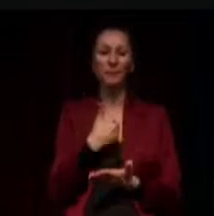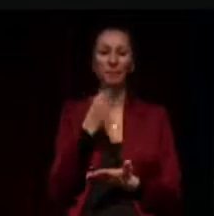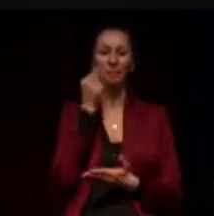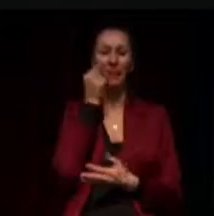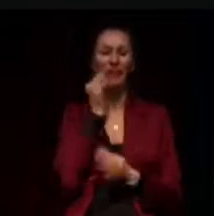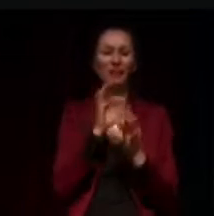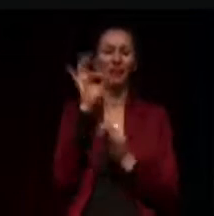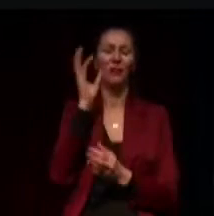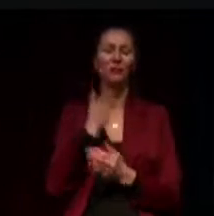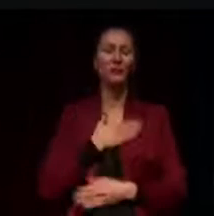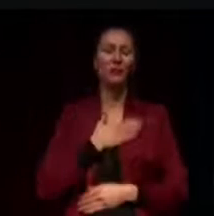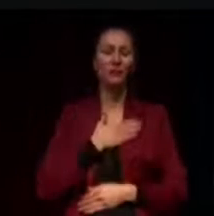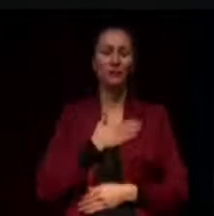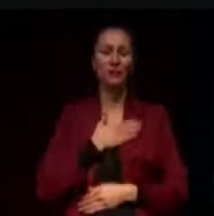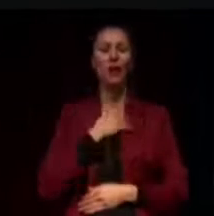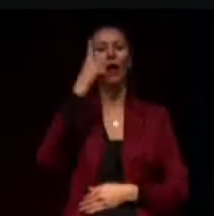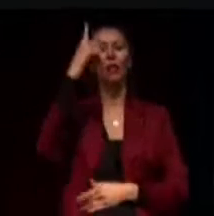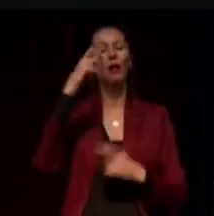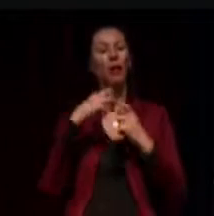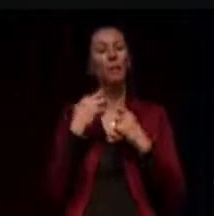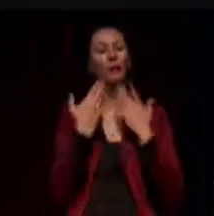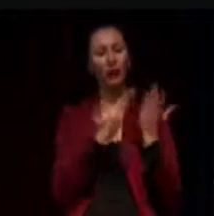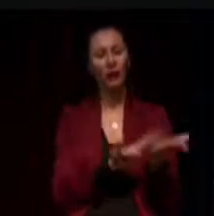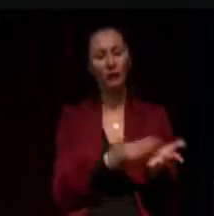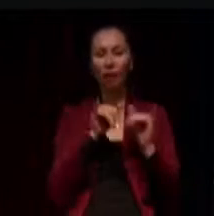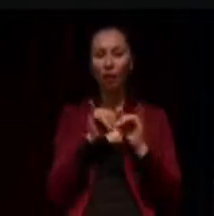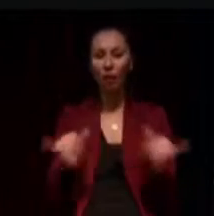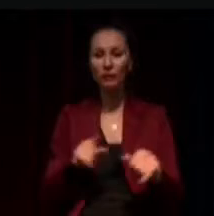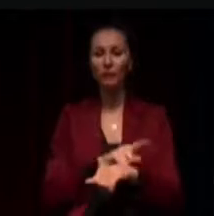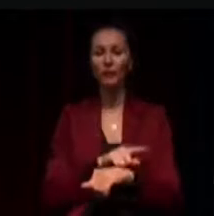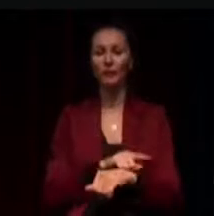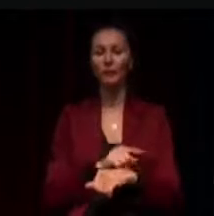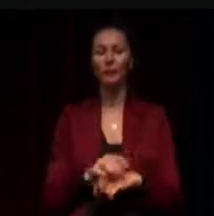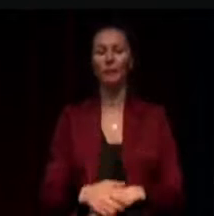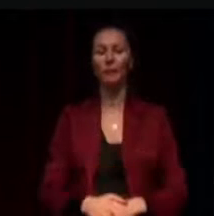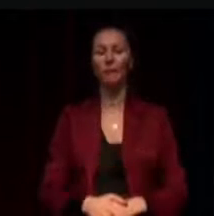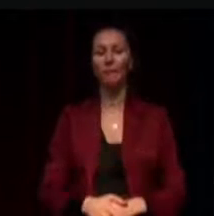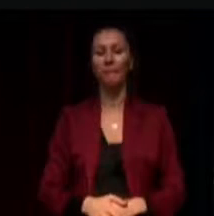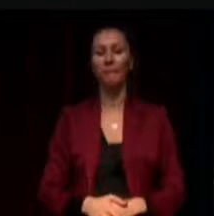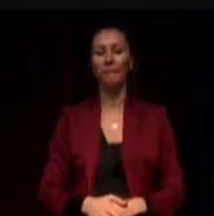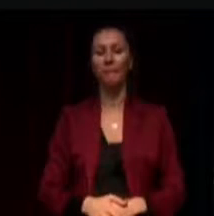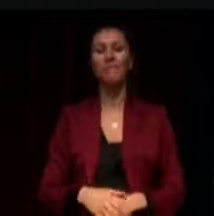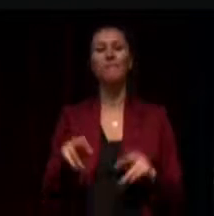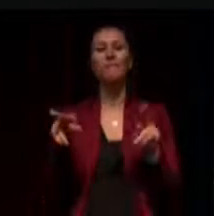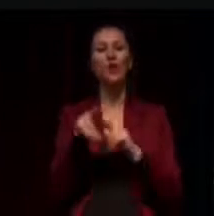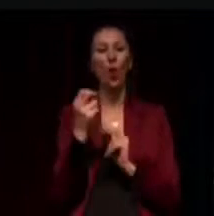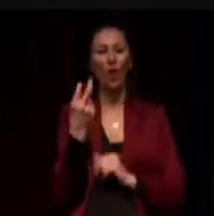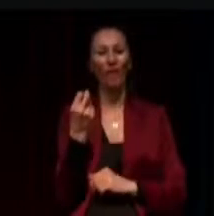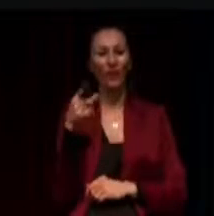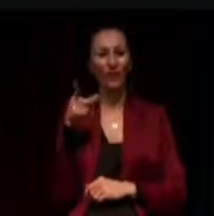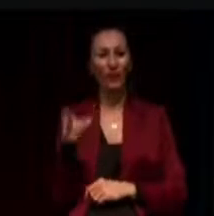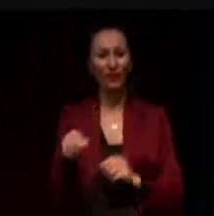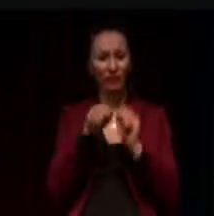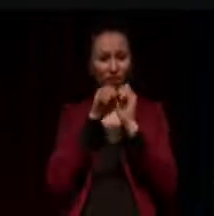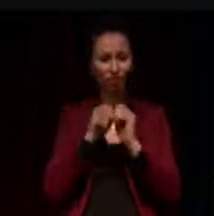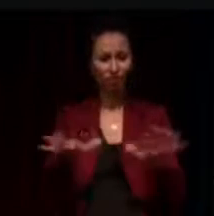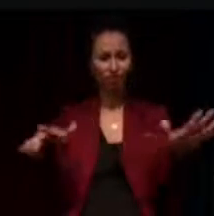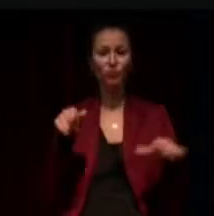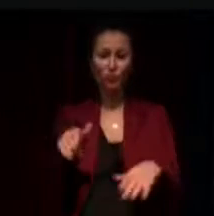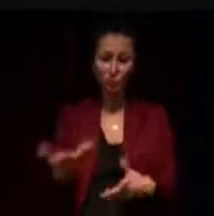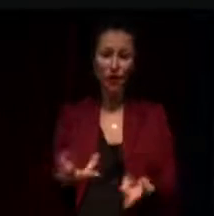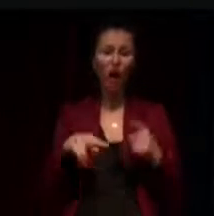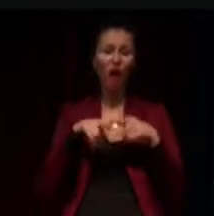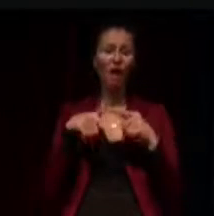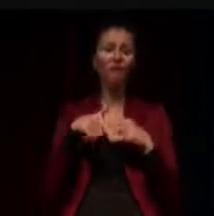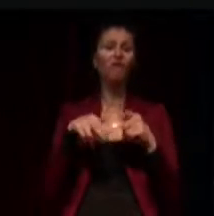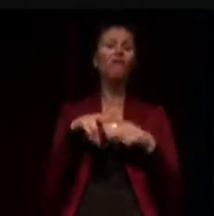insanımız. Allah rahmet eylesin. Aynı zamanda COVID salgın hastalığı, bu da bir